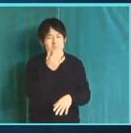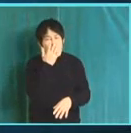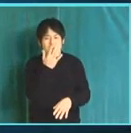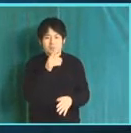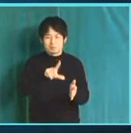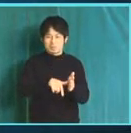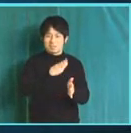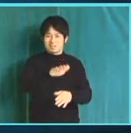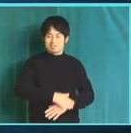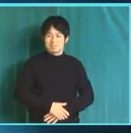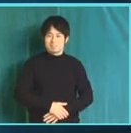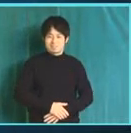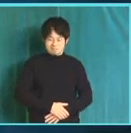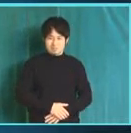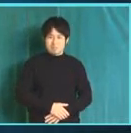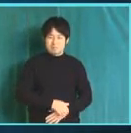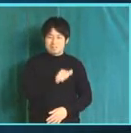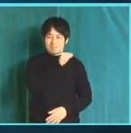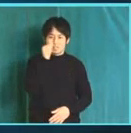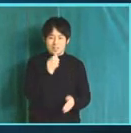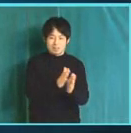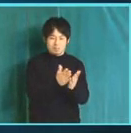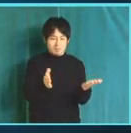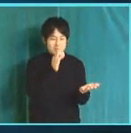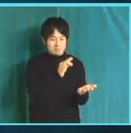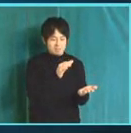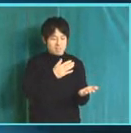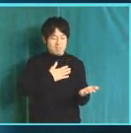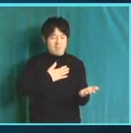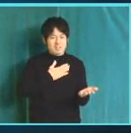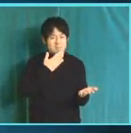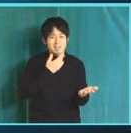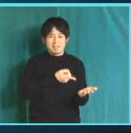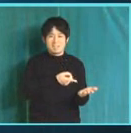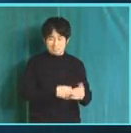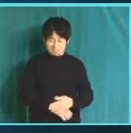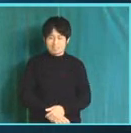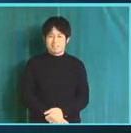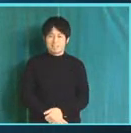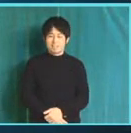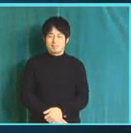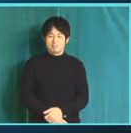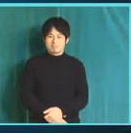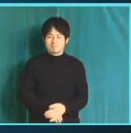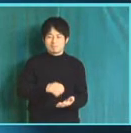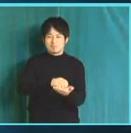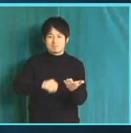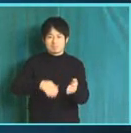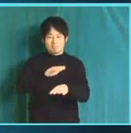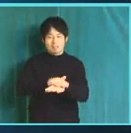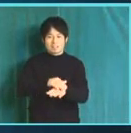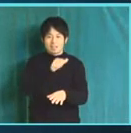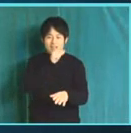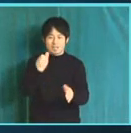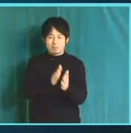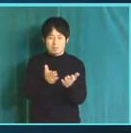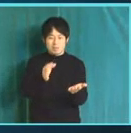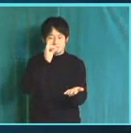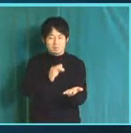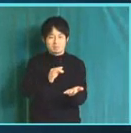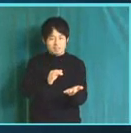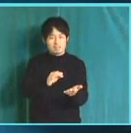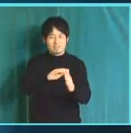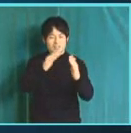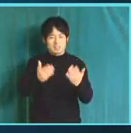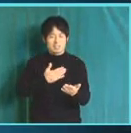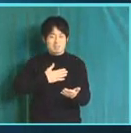便利ですよね。 はい、こちら、はい、こちらの出し方 ガイドを見ていただければ、ほぼほぼ